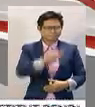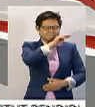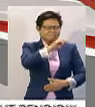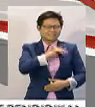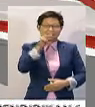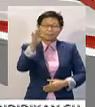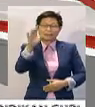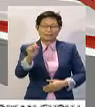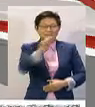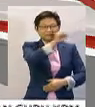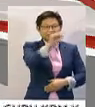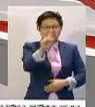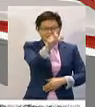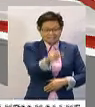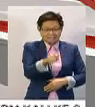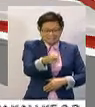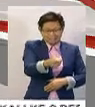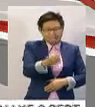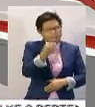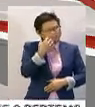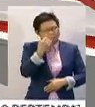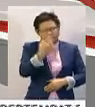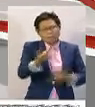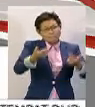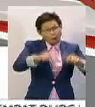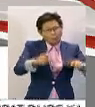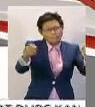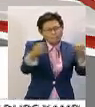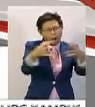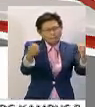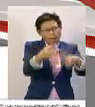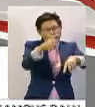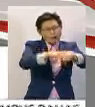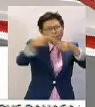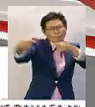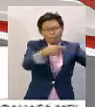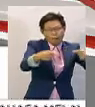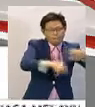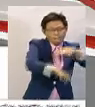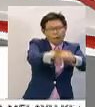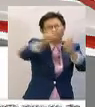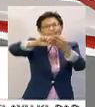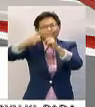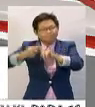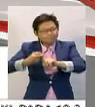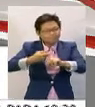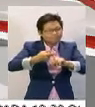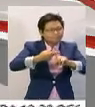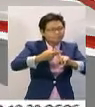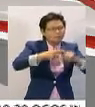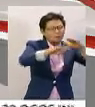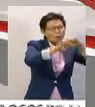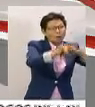Menteri Belia dan Sukan Syed Saddiq Syed Abdul Rahman kecewa dengan insiden pergaduhan ketika perlawanan bola sepak persahabatan antara skuad